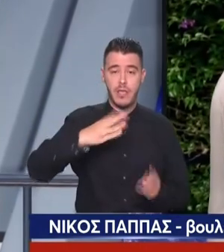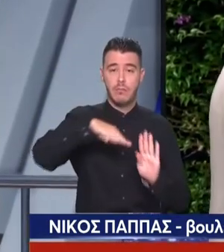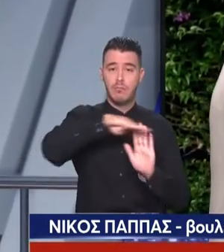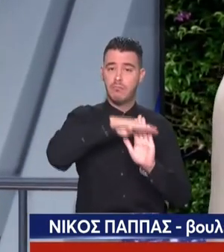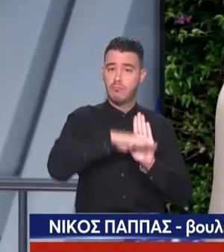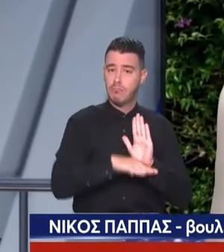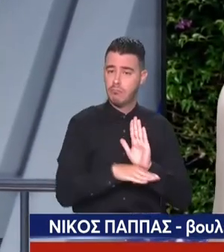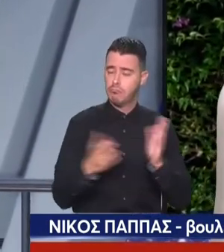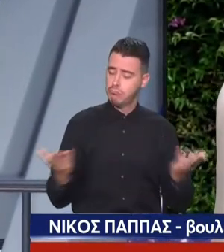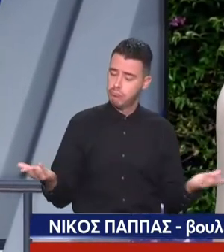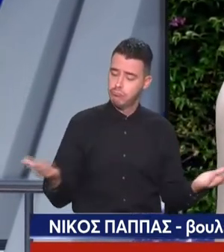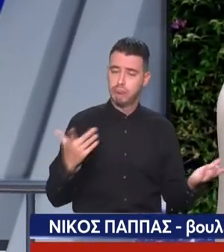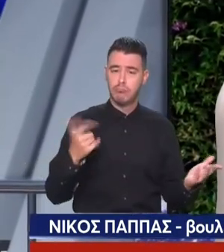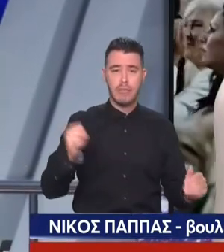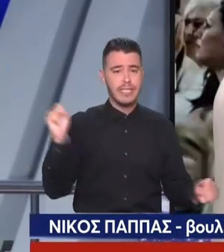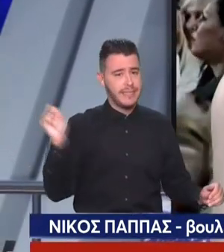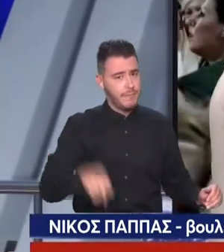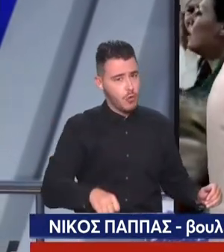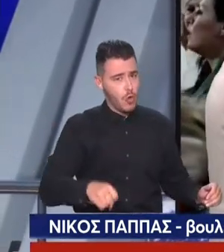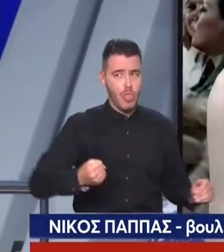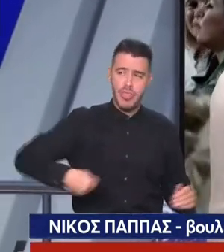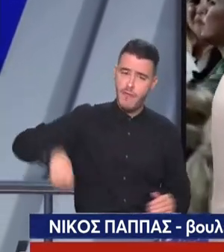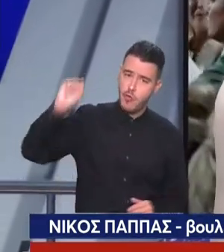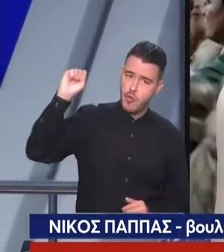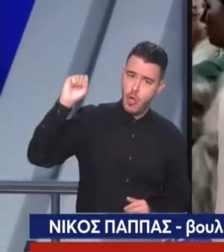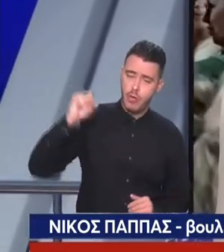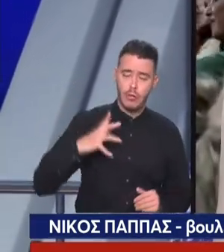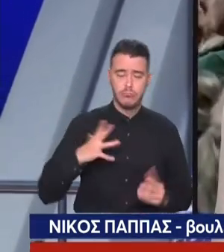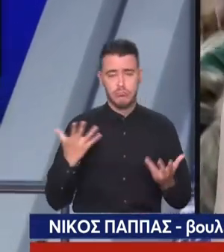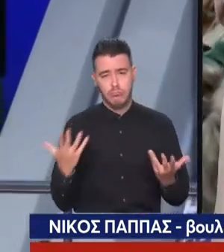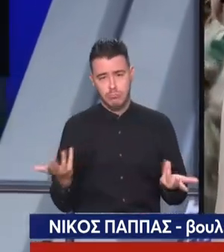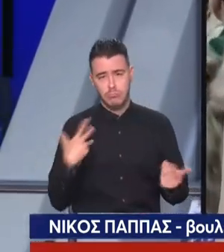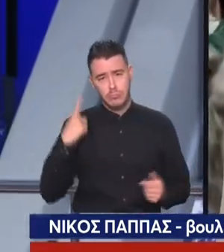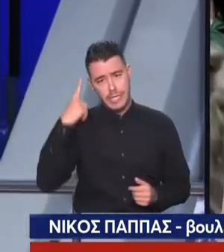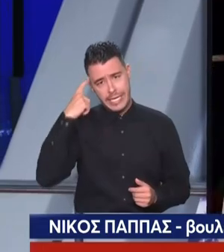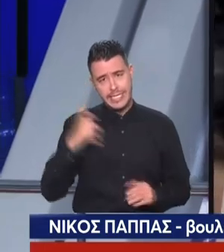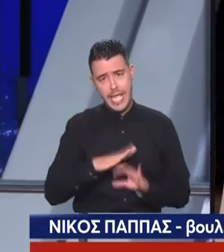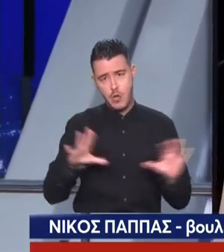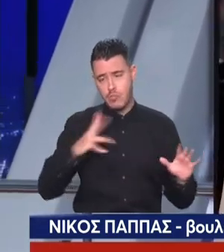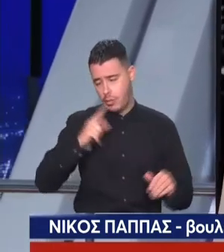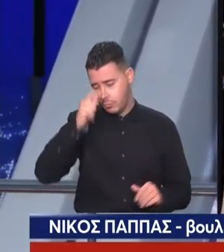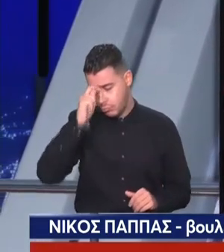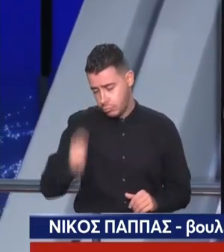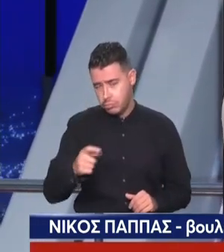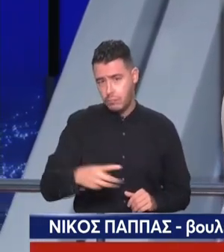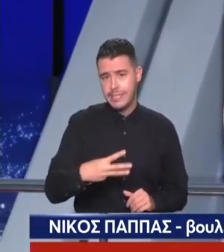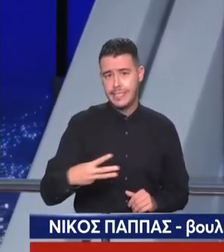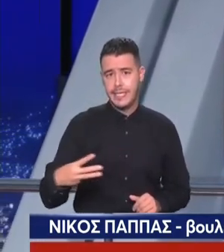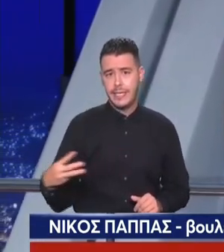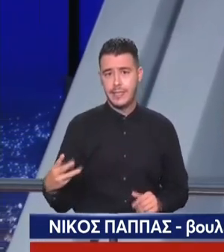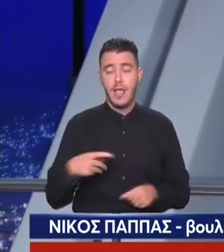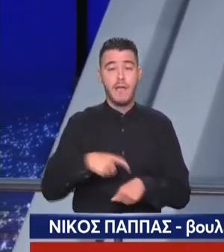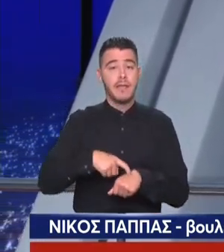διαφωνούμε ή μπορεί να συμφωνούμε, αλλά νομίζω ο καθένας αναγνωρίζει αυτό το κομμάτι. Παρακολουθούμε λοιπόν έναν υποψήφιο